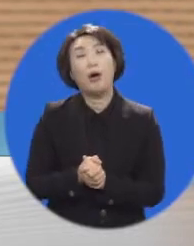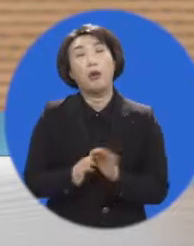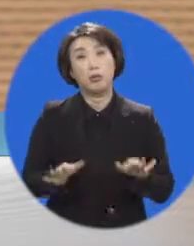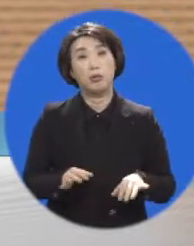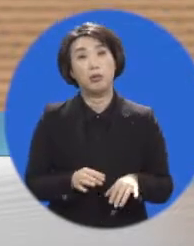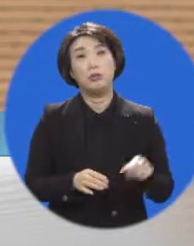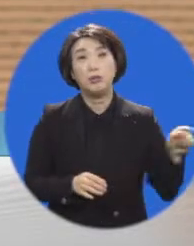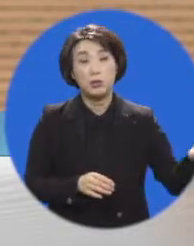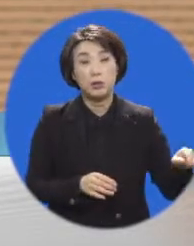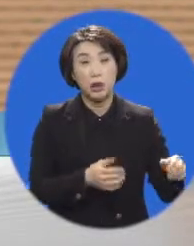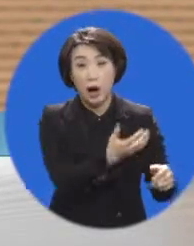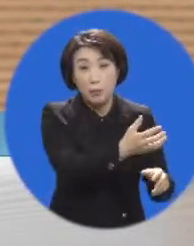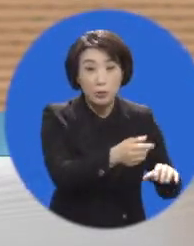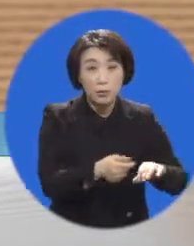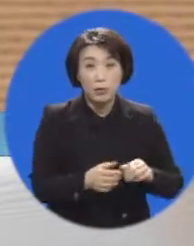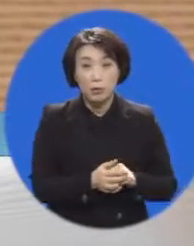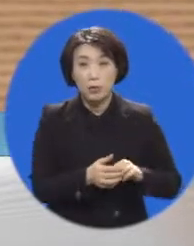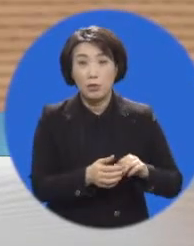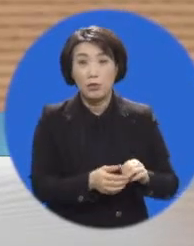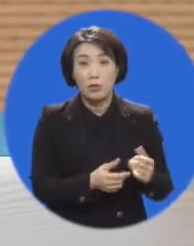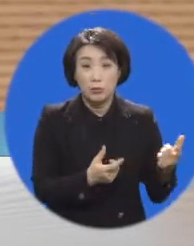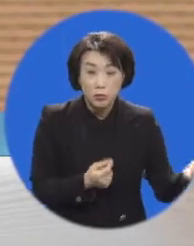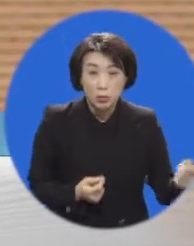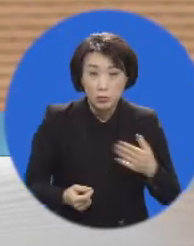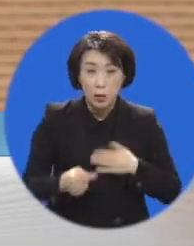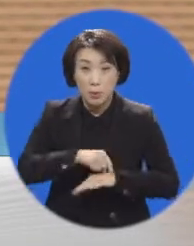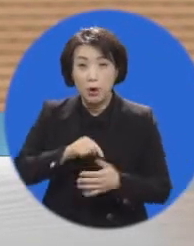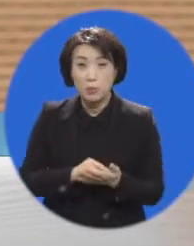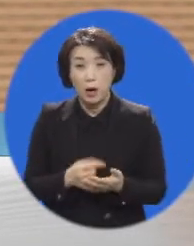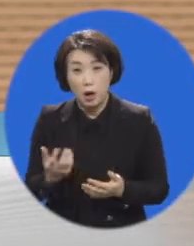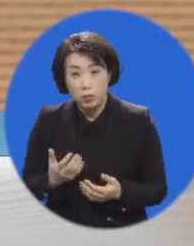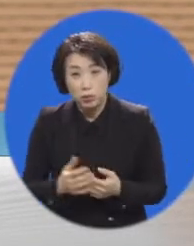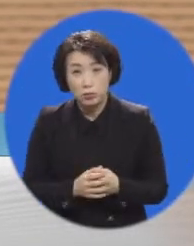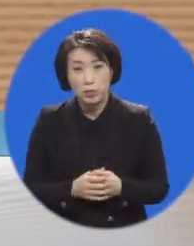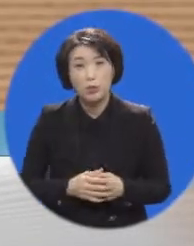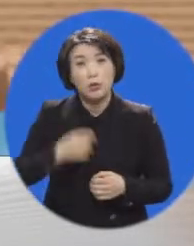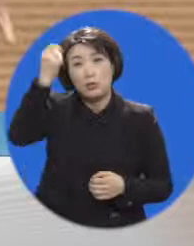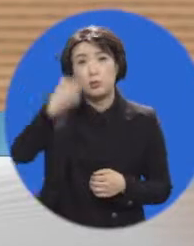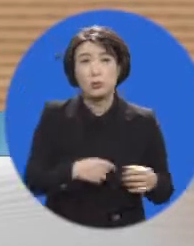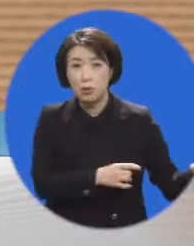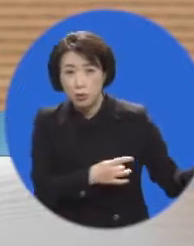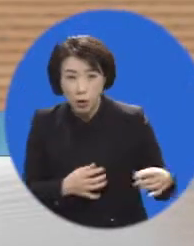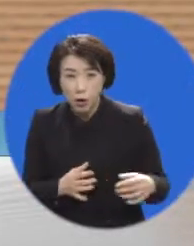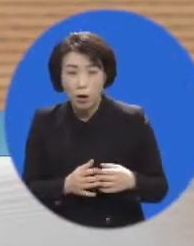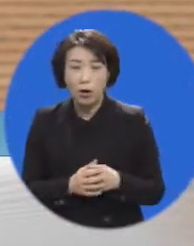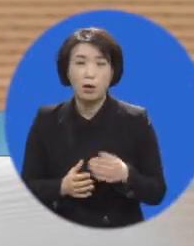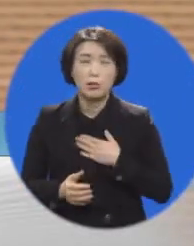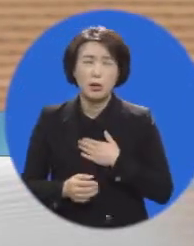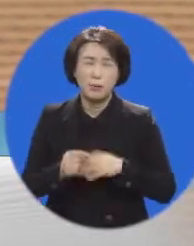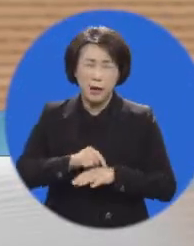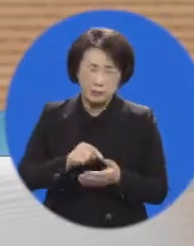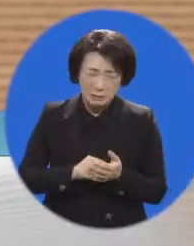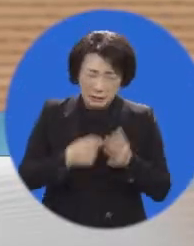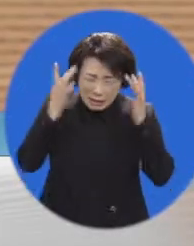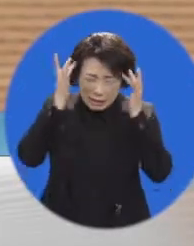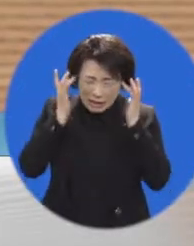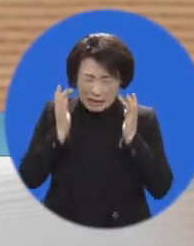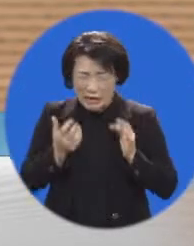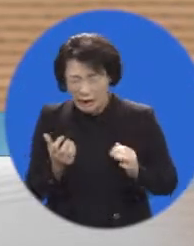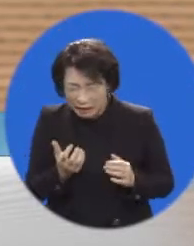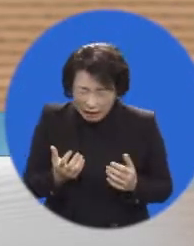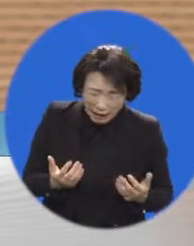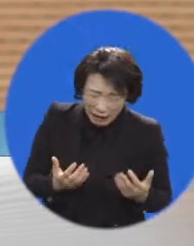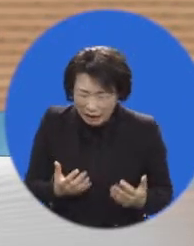사람 식은땀이 팍팍 나가면서 진짜 아픈 사람 같으면 느껴지는 거예요. 막 마음을 막 거기서 나서 막 이 고통을